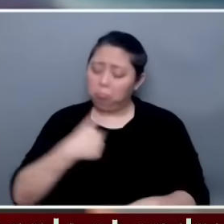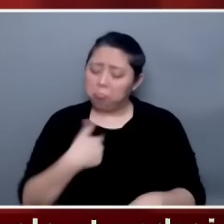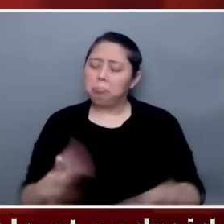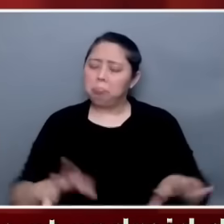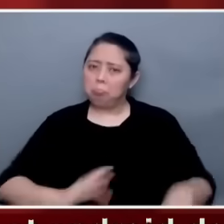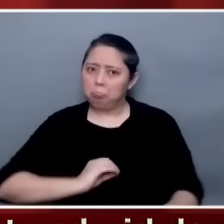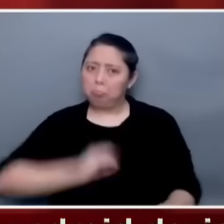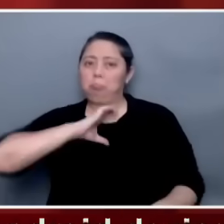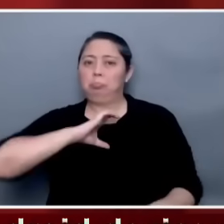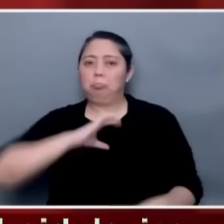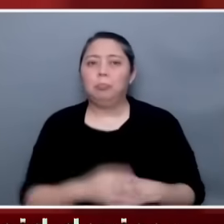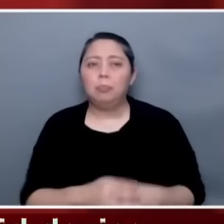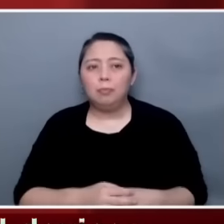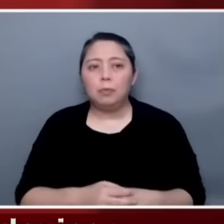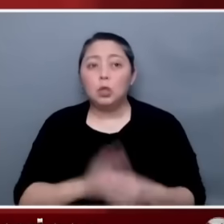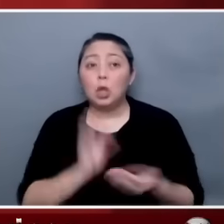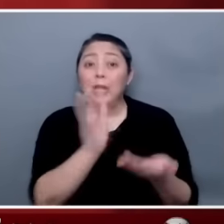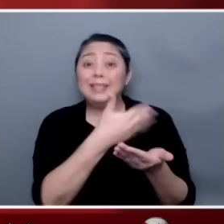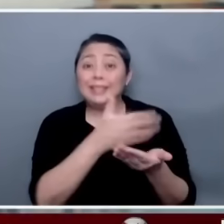song. Sobrang